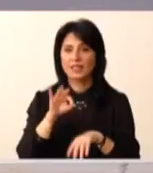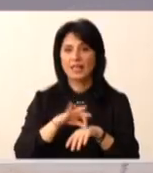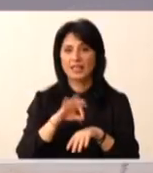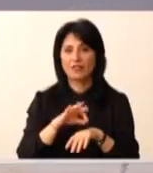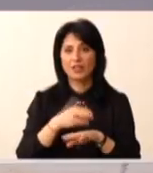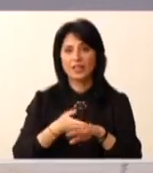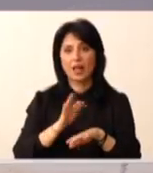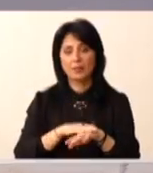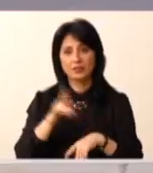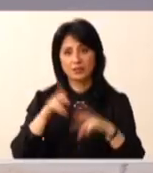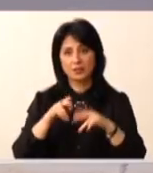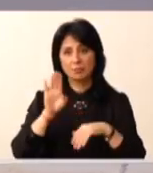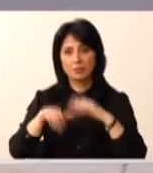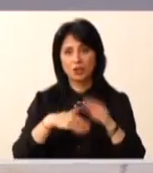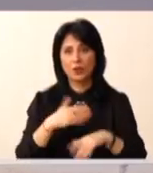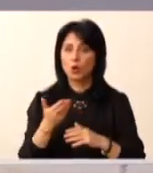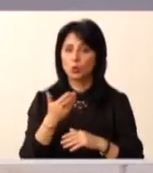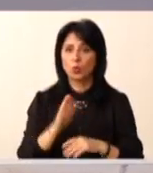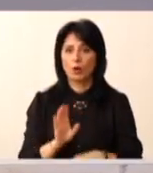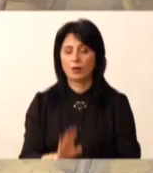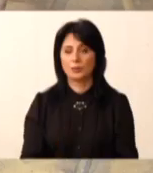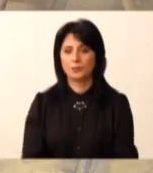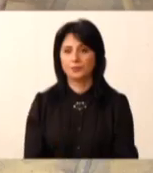დაავადება დამძიმდება ქირურგიული ჩარევის შემდეგ თუ არა?